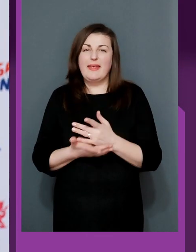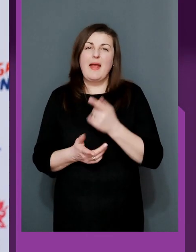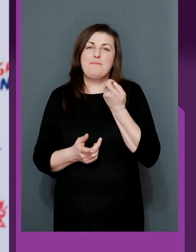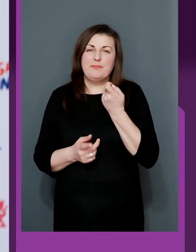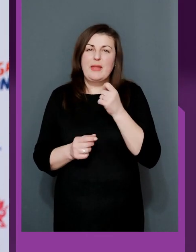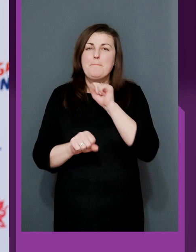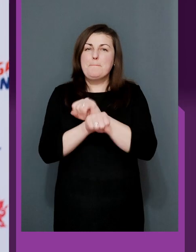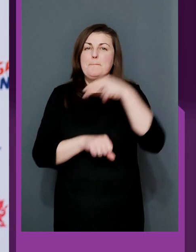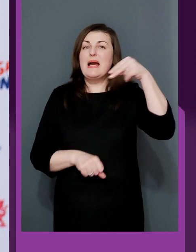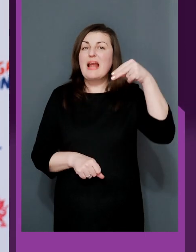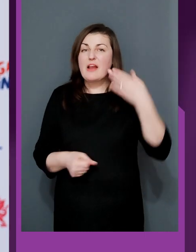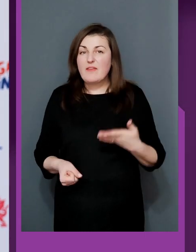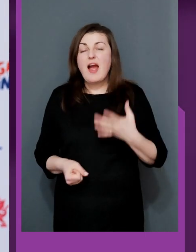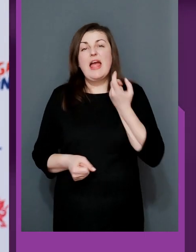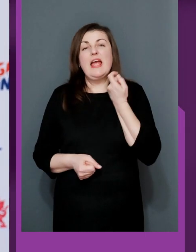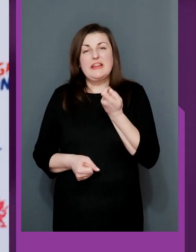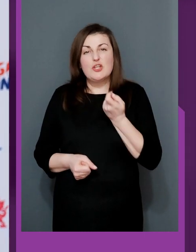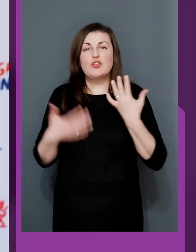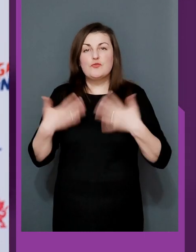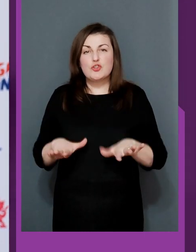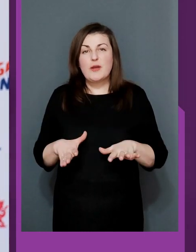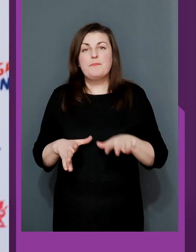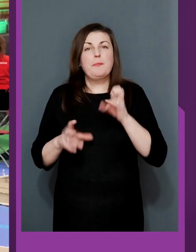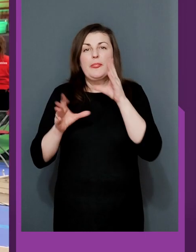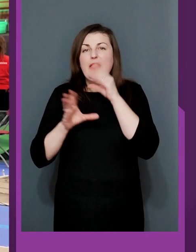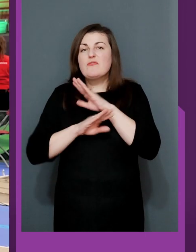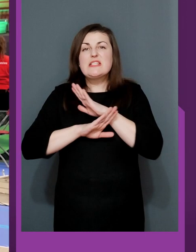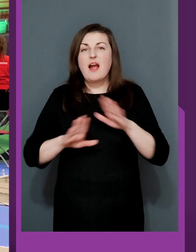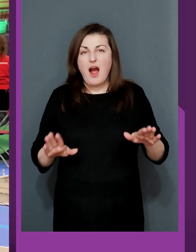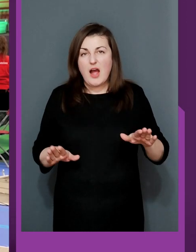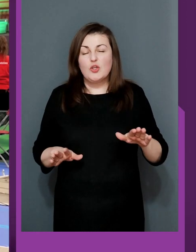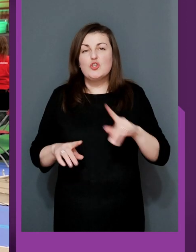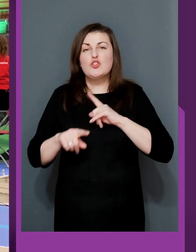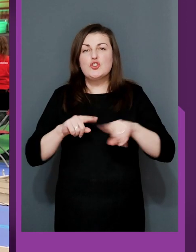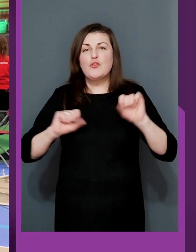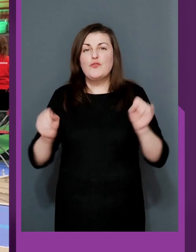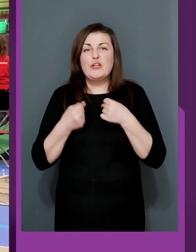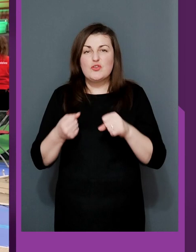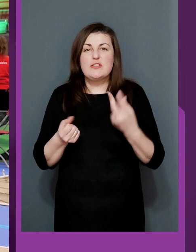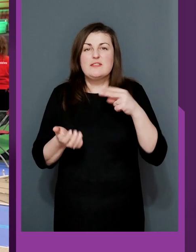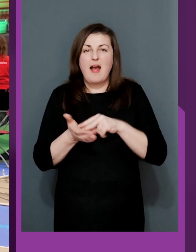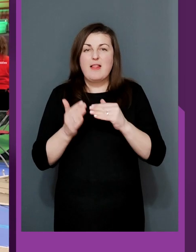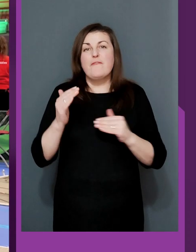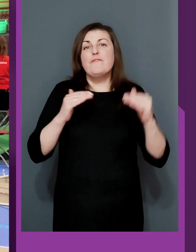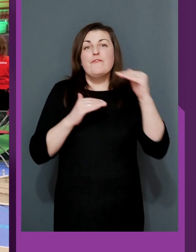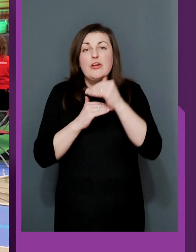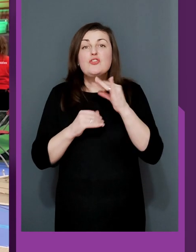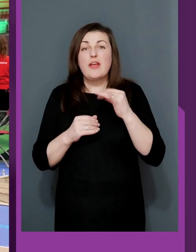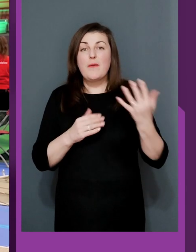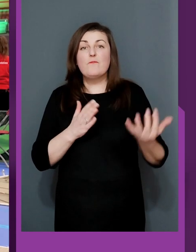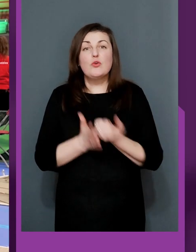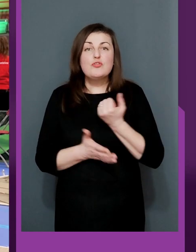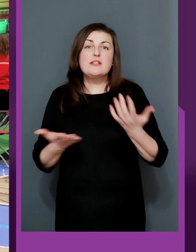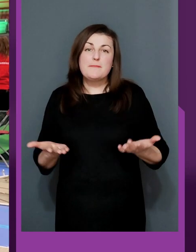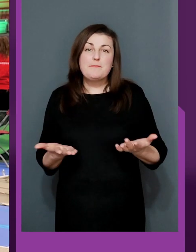невеличка перерва і трішки вже не встигаю швидкості стали трошки вище і